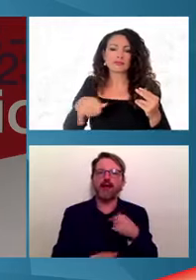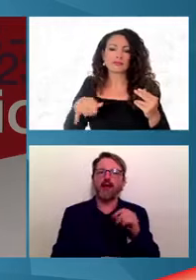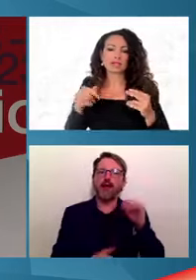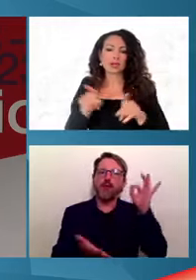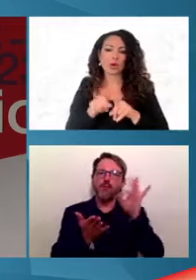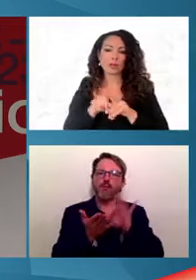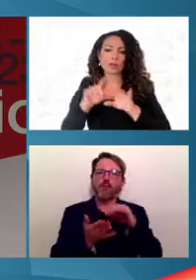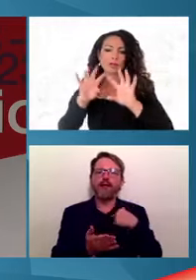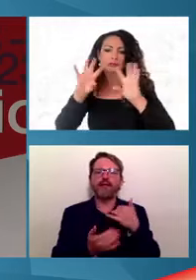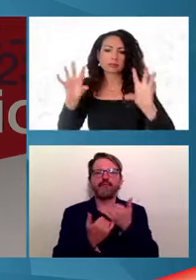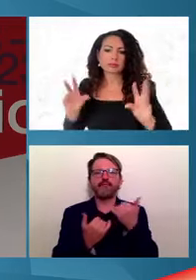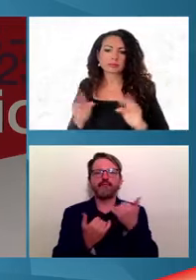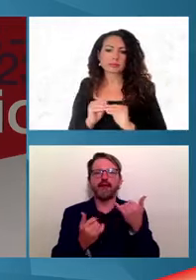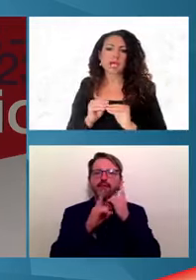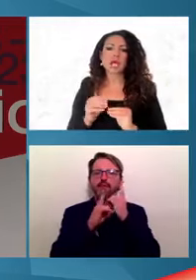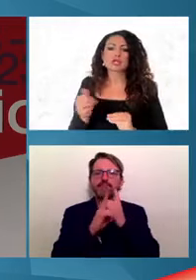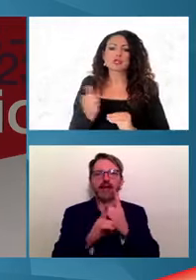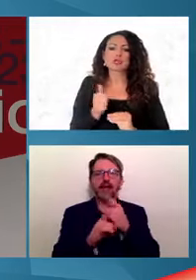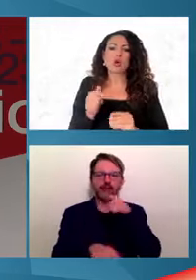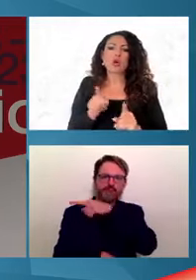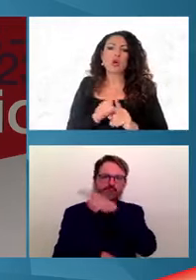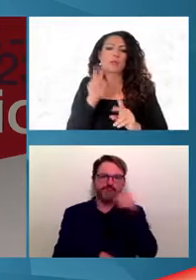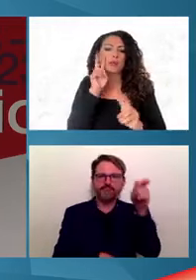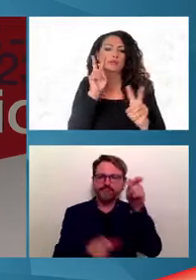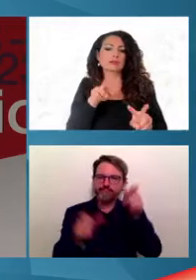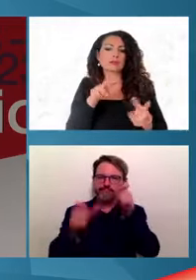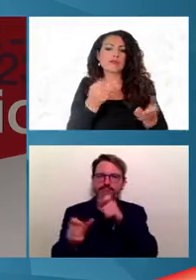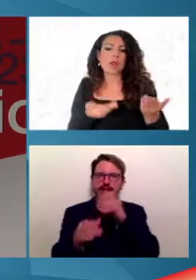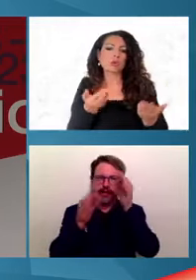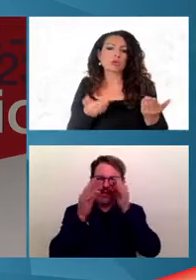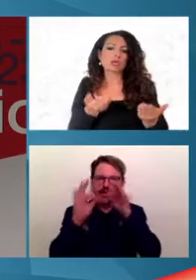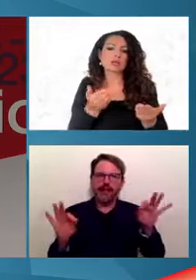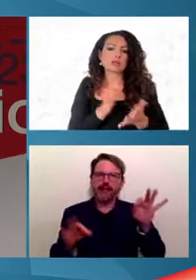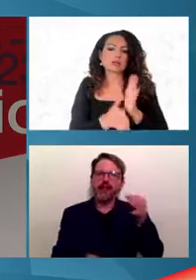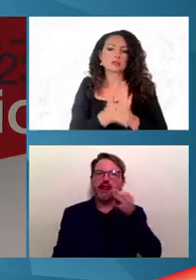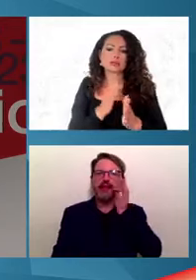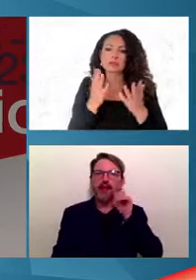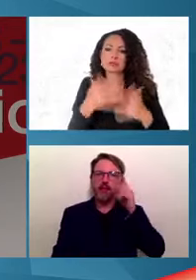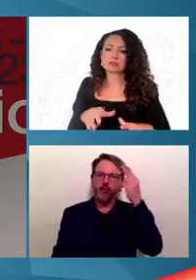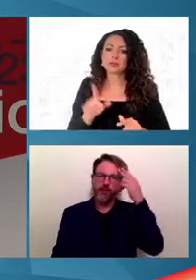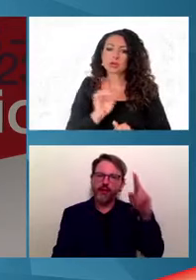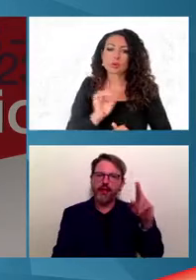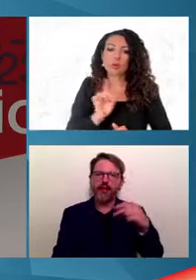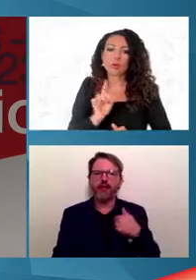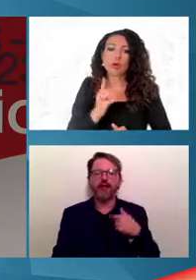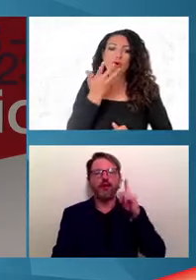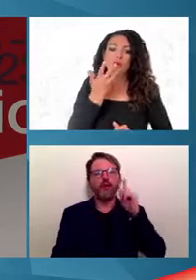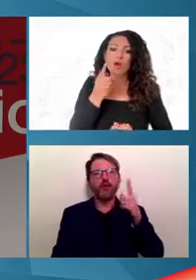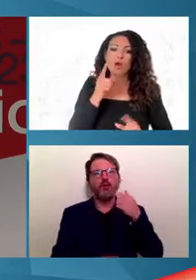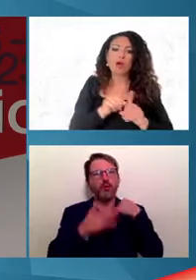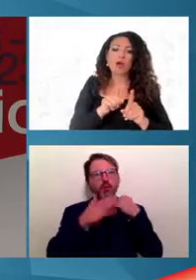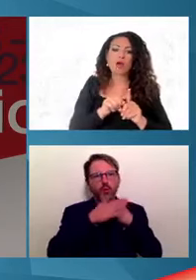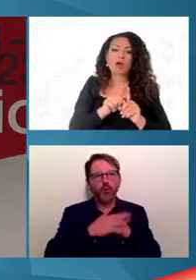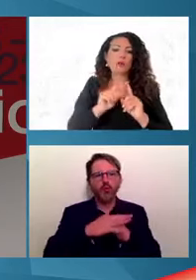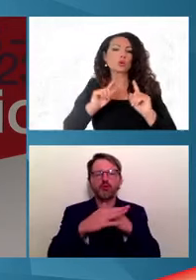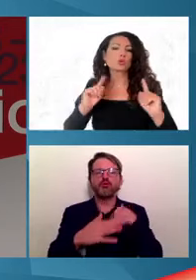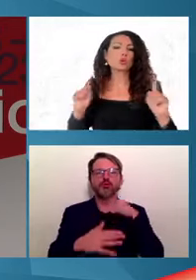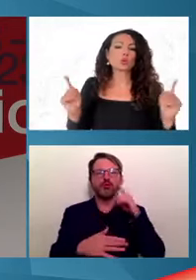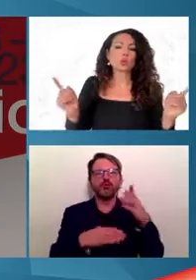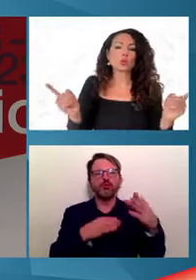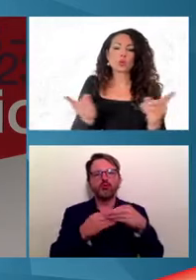Begegnung mit Ihnen, sehr geehrte Damen und Herren, deren Unterstützung und Zusammenarbeit in diesen 5 Jahren